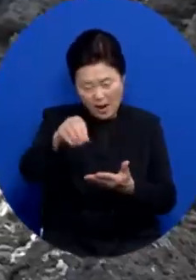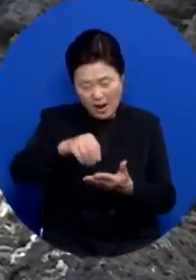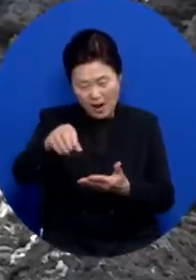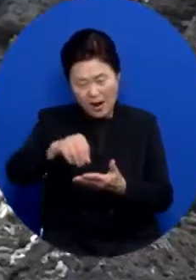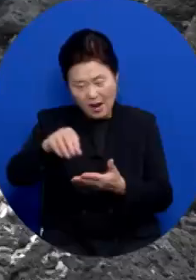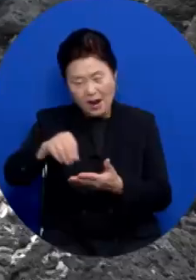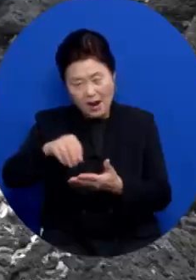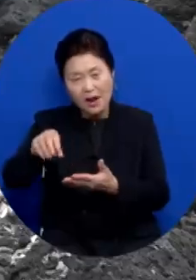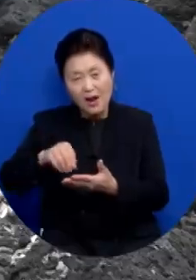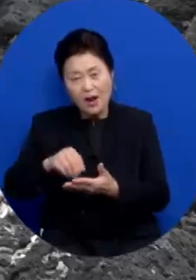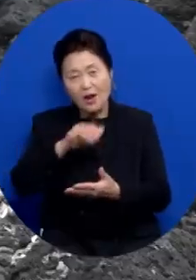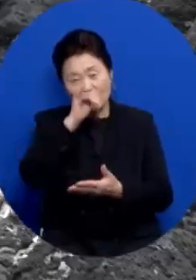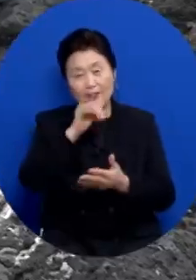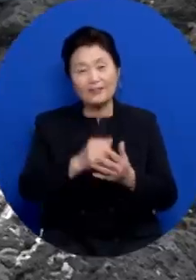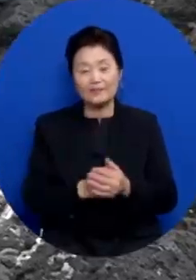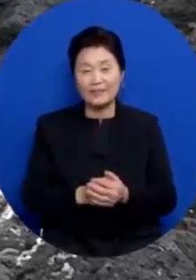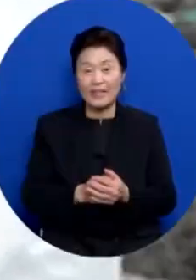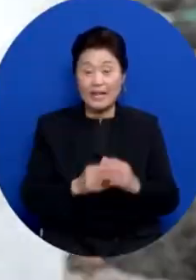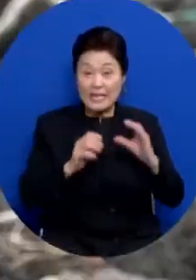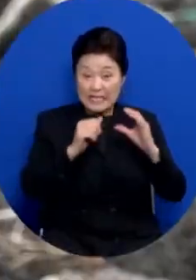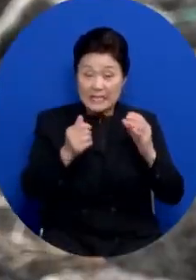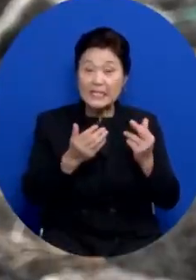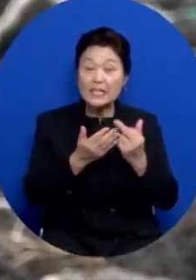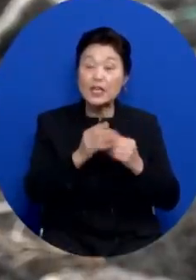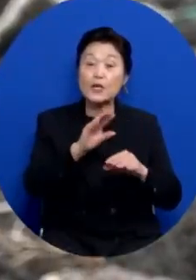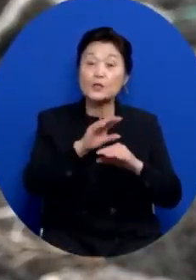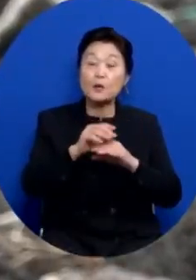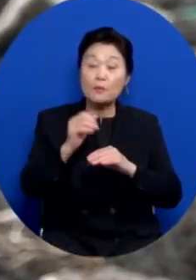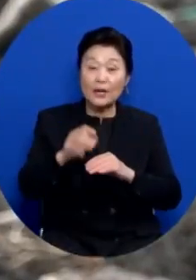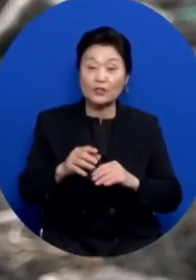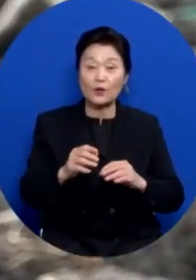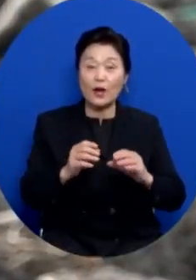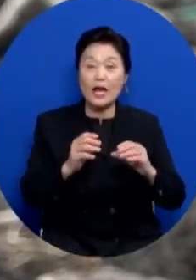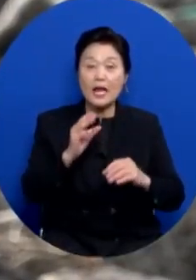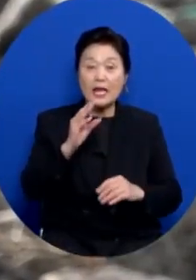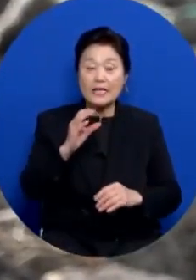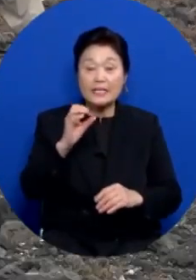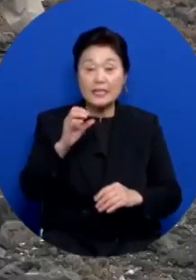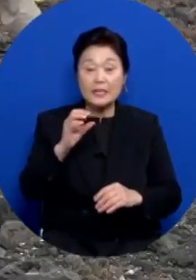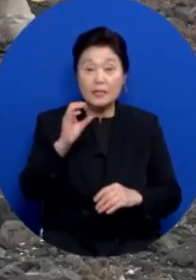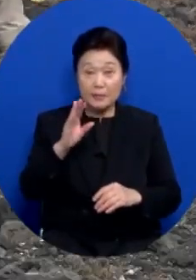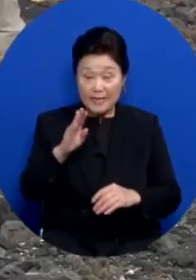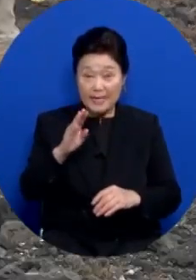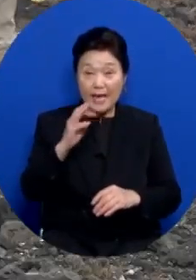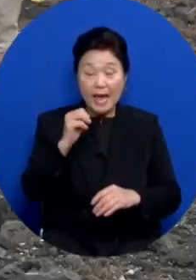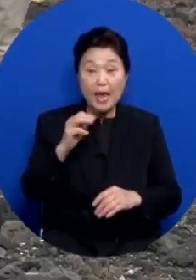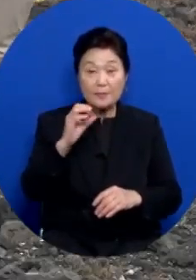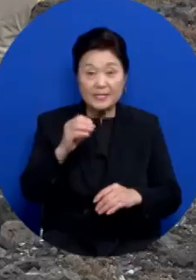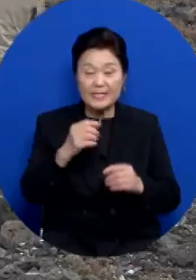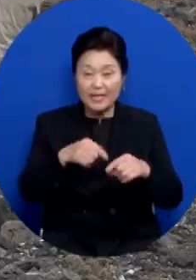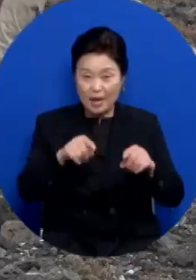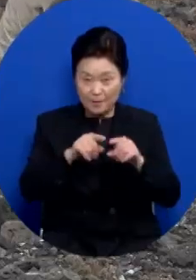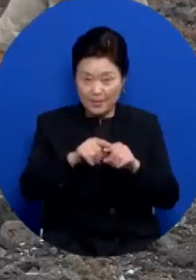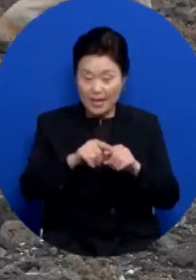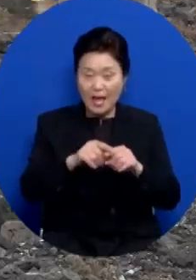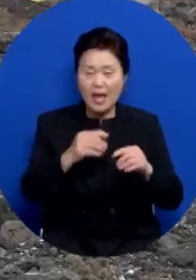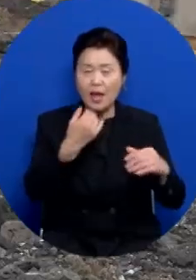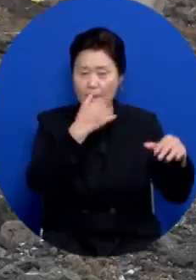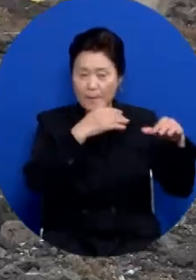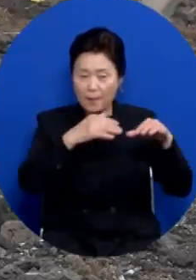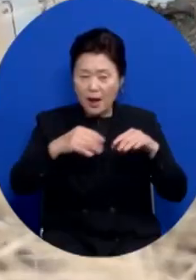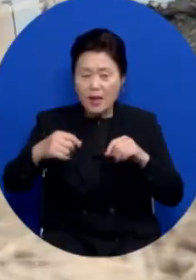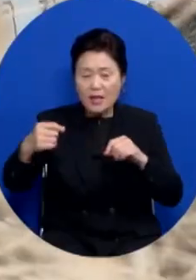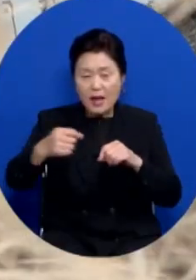손길이 분주합니다. CTS 제주방송과 CBMC 제주연합회가 함께 플로깅을 통해 해변을 정화하는